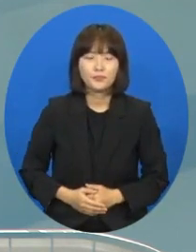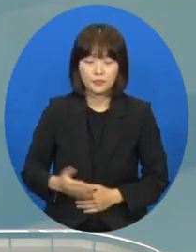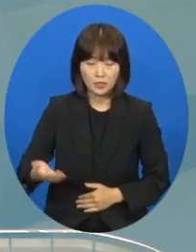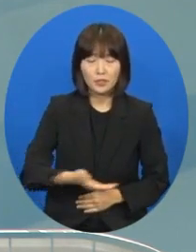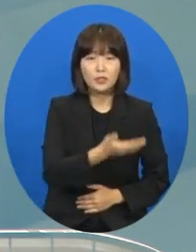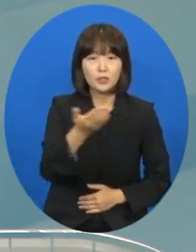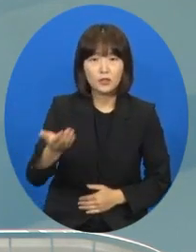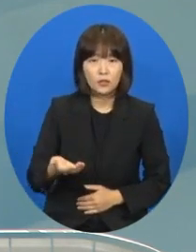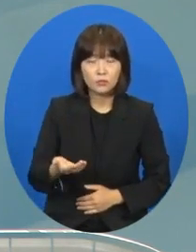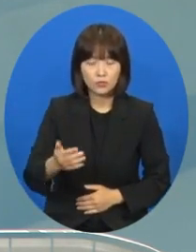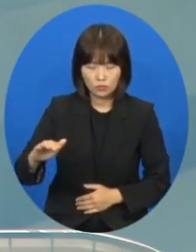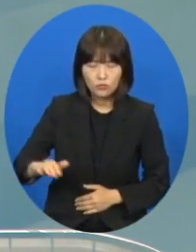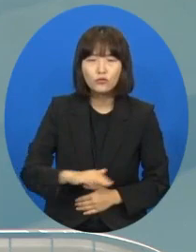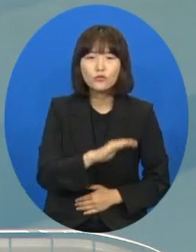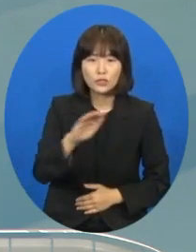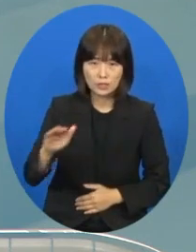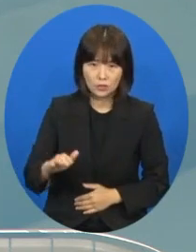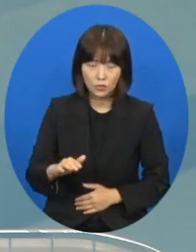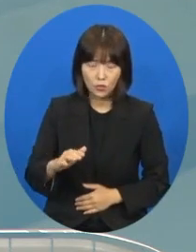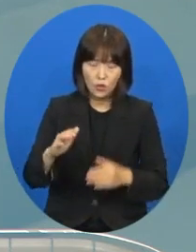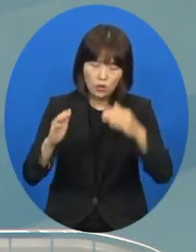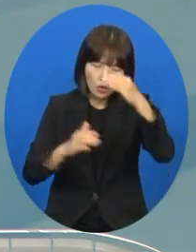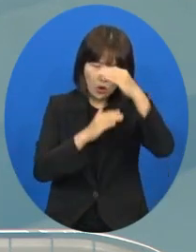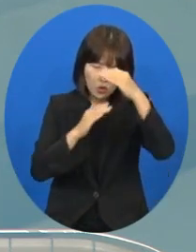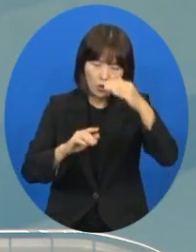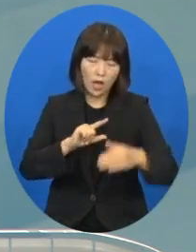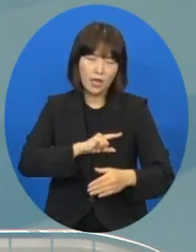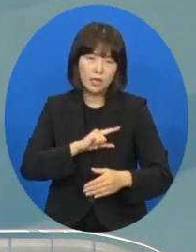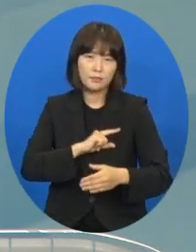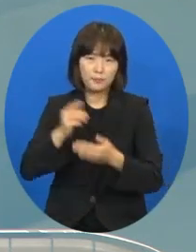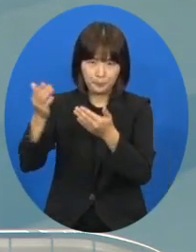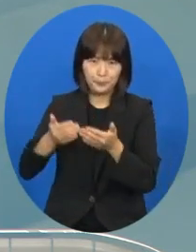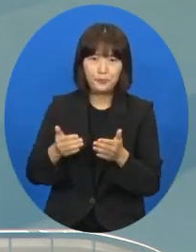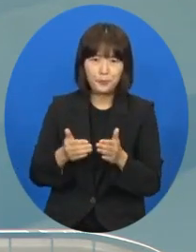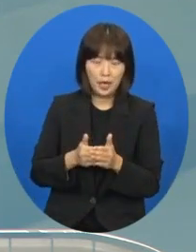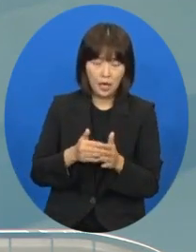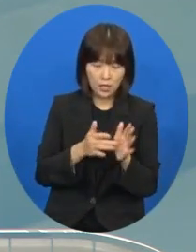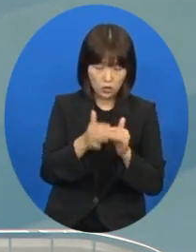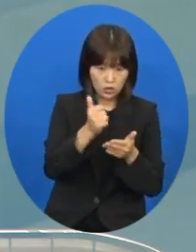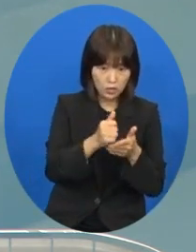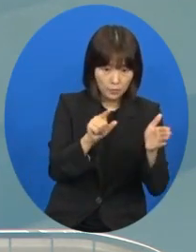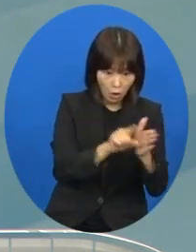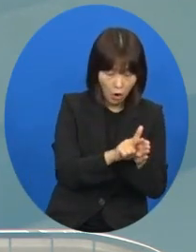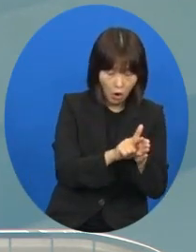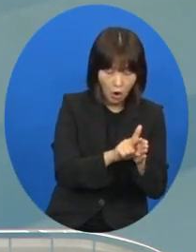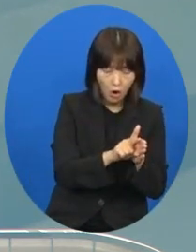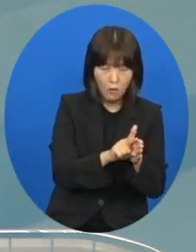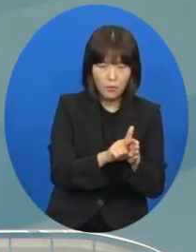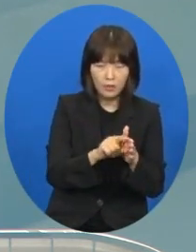여러분, 우리에게도 성도라는 이름이 주어졌어요. 예수 믿으면 다 성도예요.